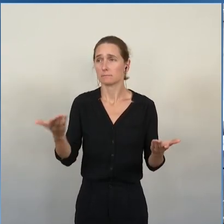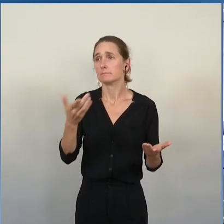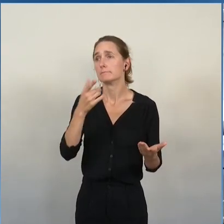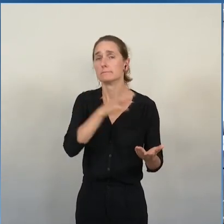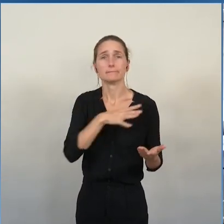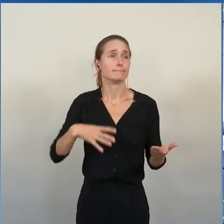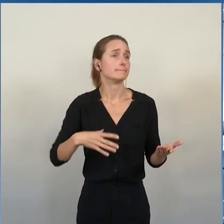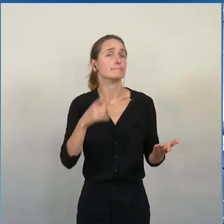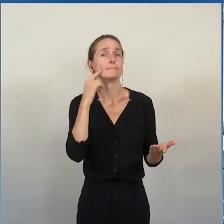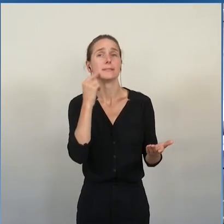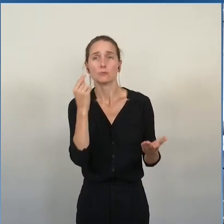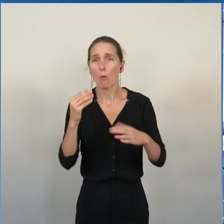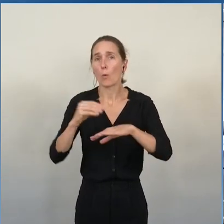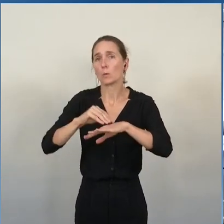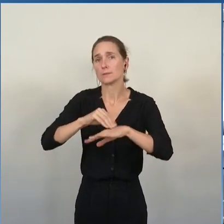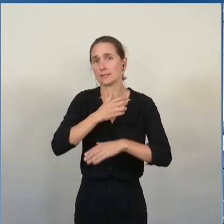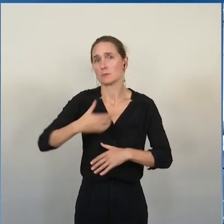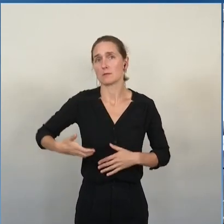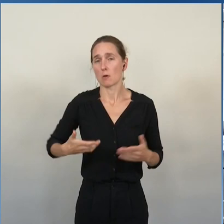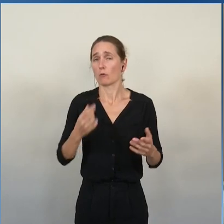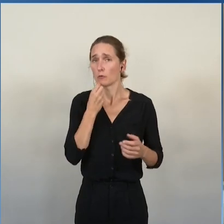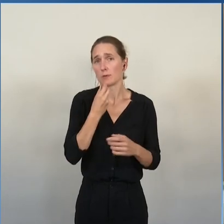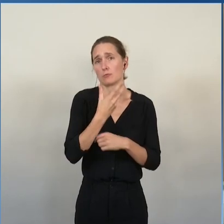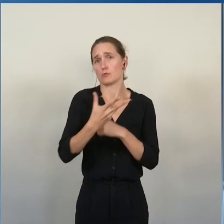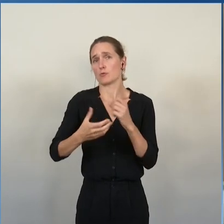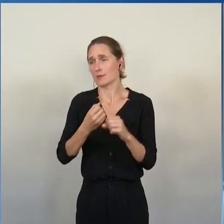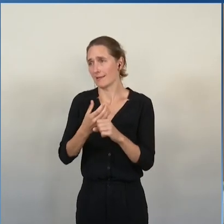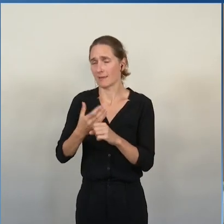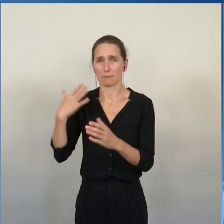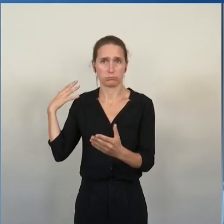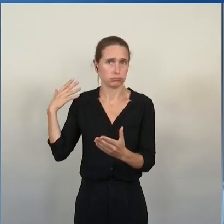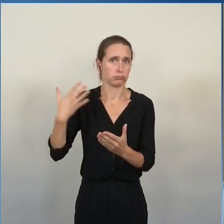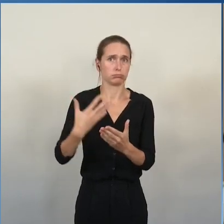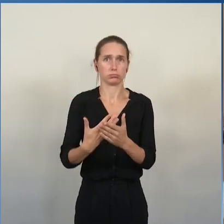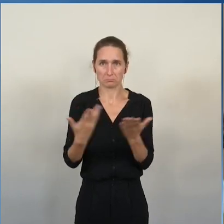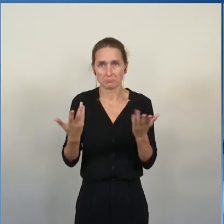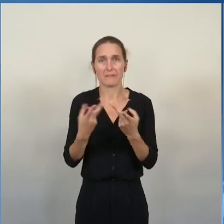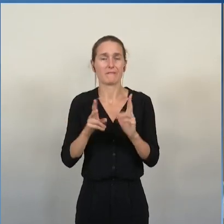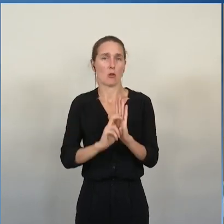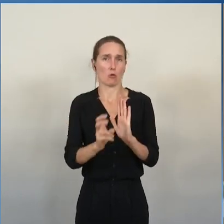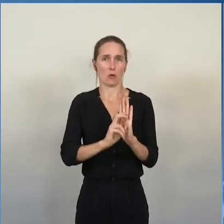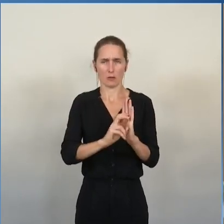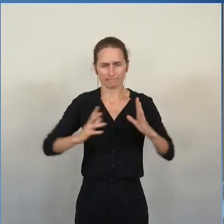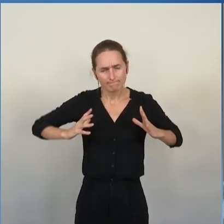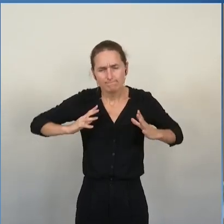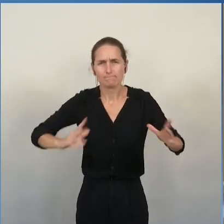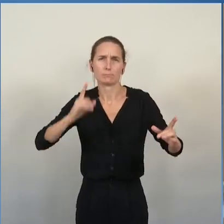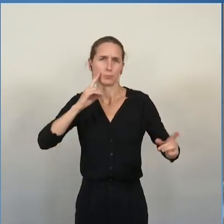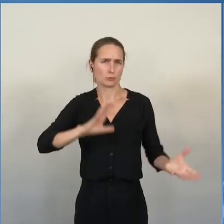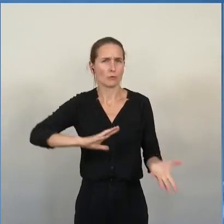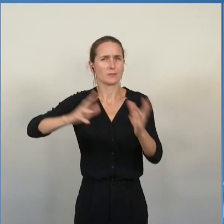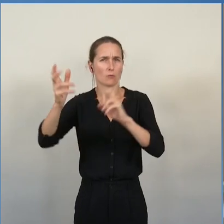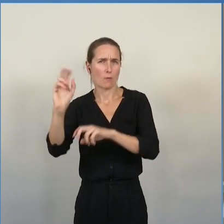années les les efforts constants de grenobble dans la transition écologique en matière d'aténuation des gaz à effet de C que d'adaptation au